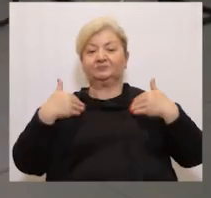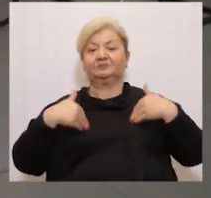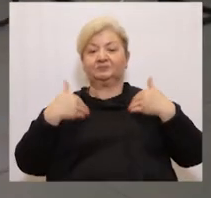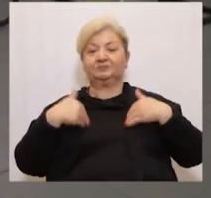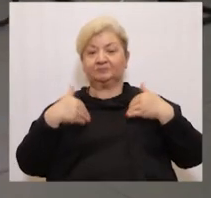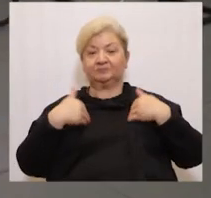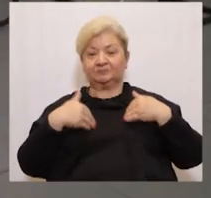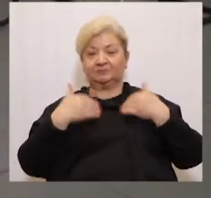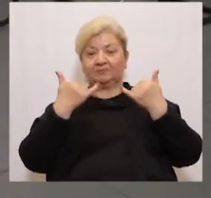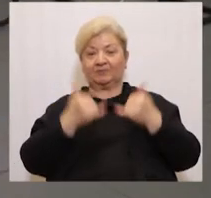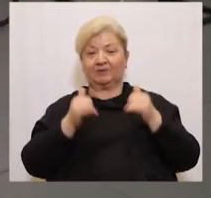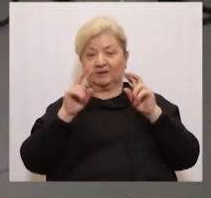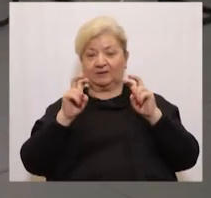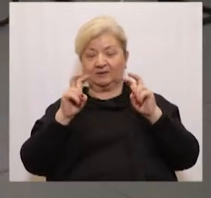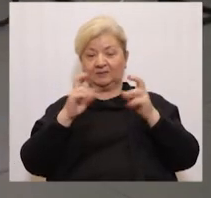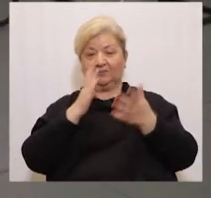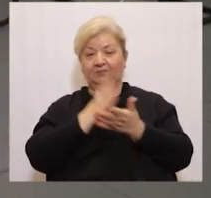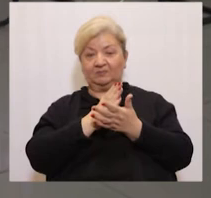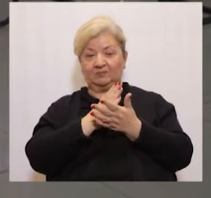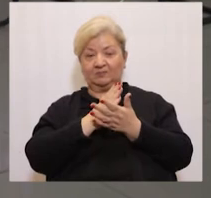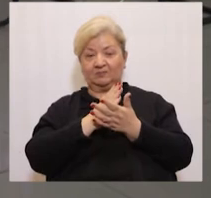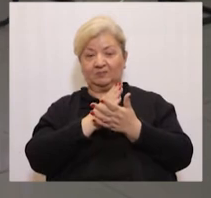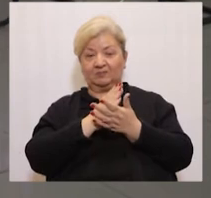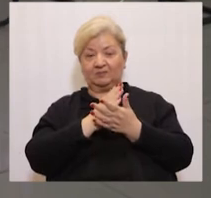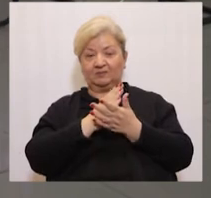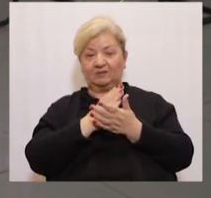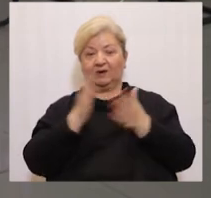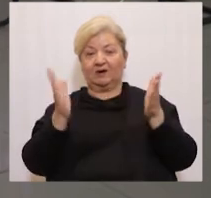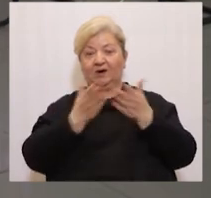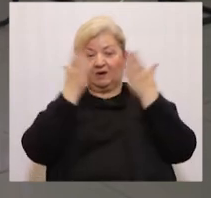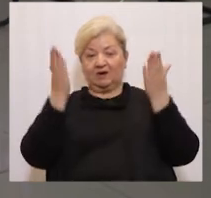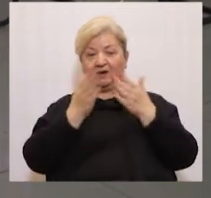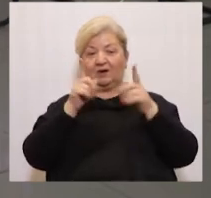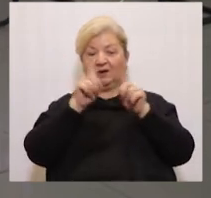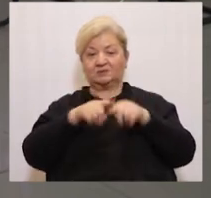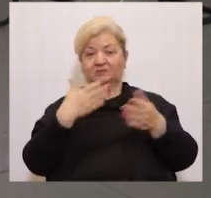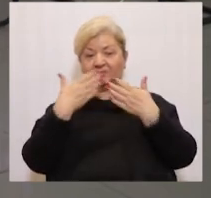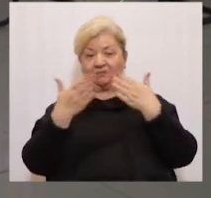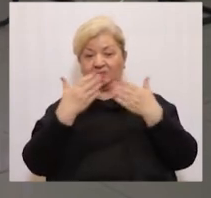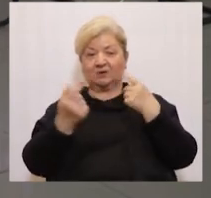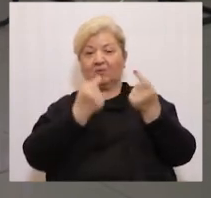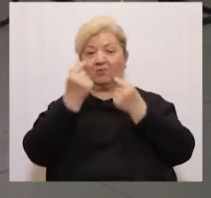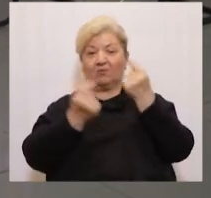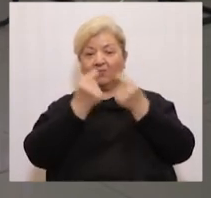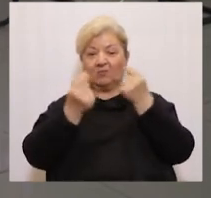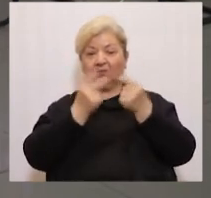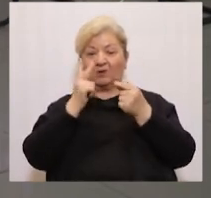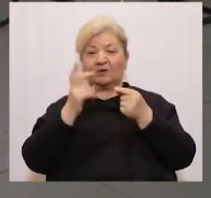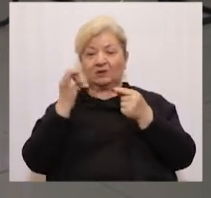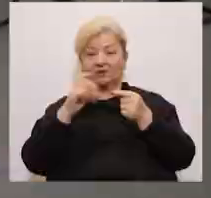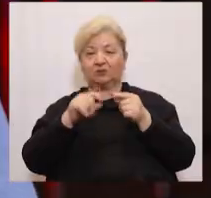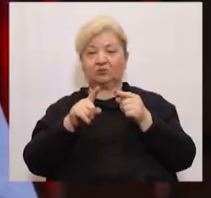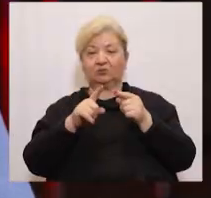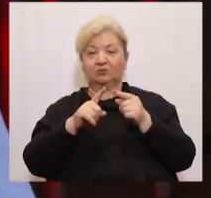მოგესალმებით. დღევანდელი გაკვეთილის თემაა იდეალური აირი, ასევე ვისაუბრებთ მოლეკულარულ კინეტიკურ